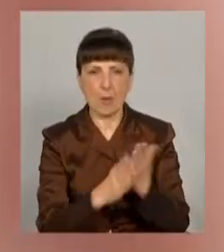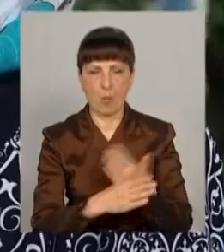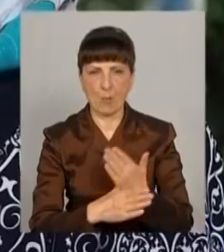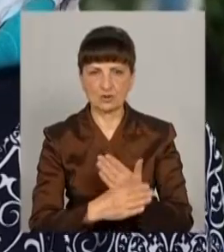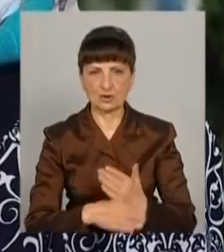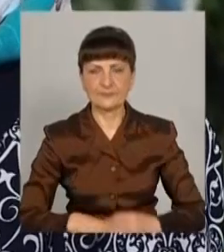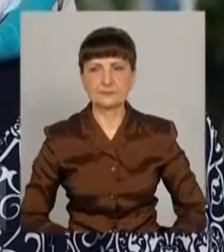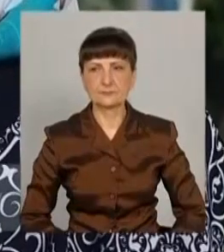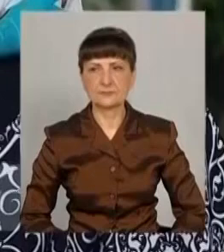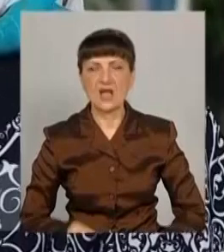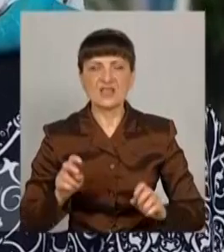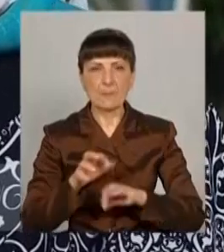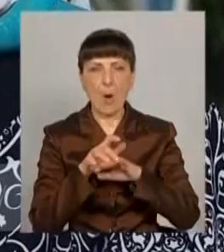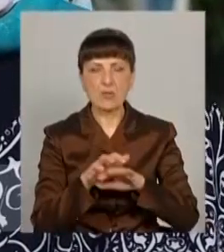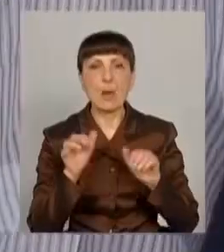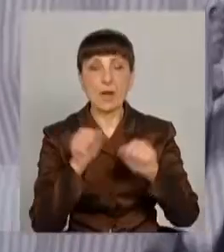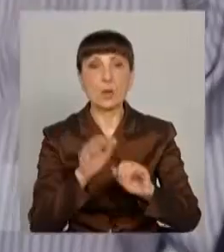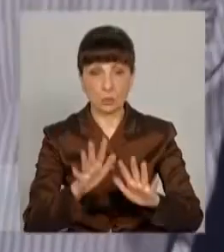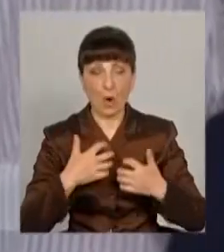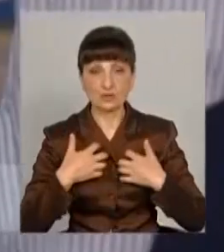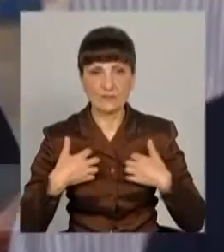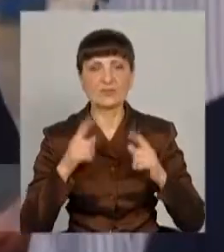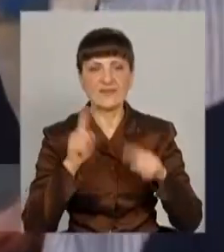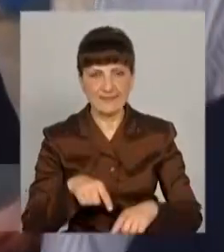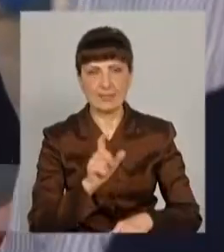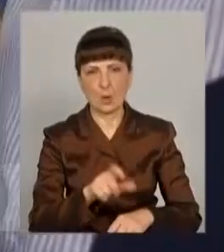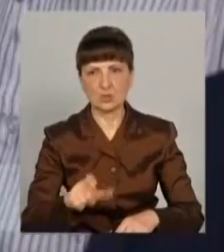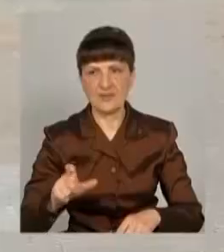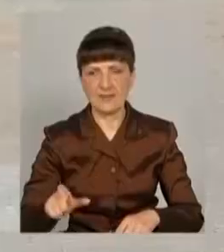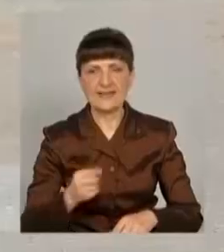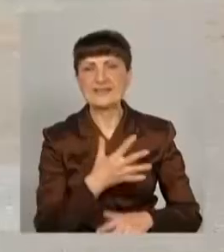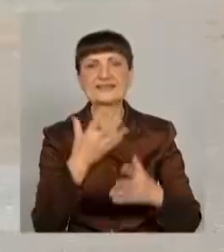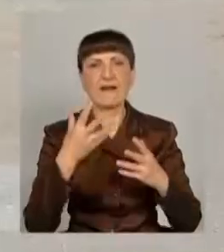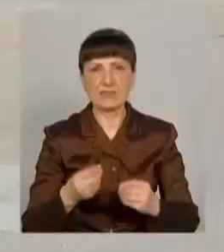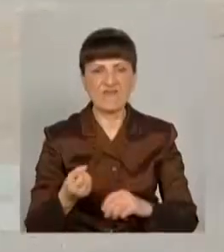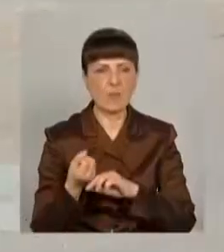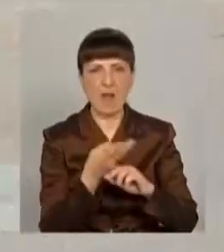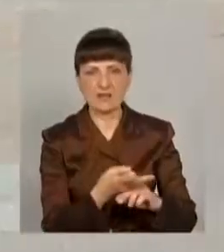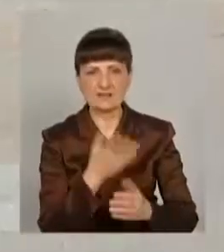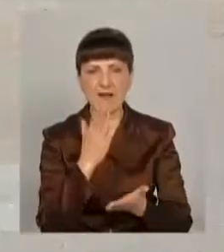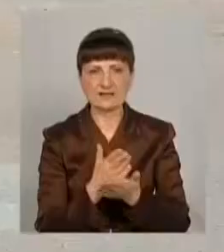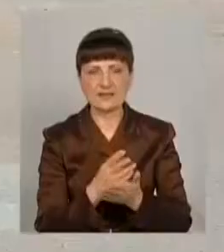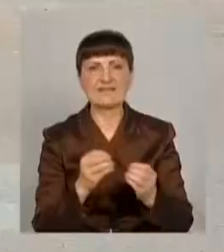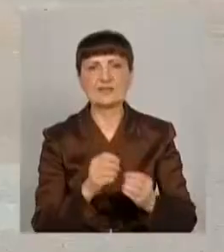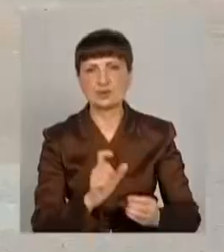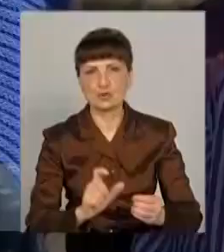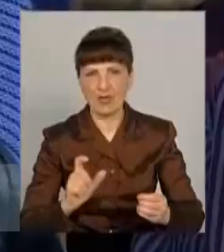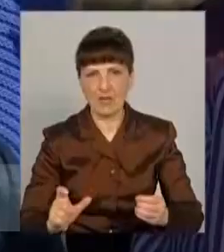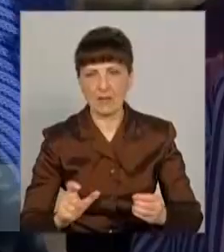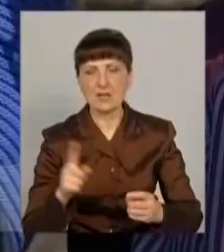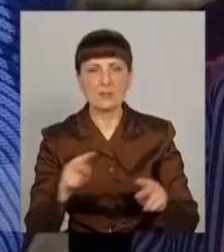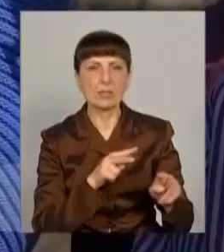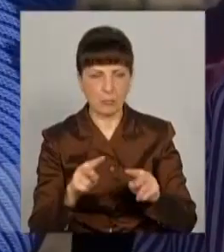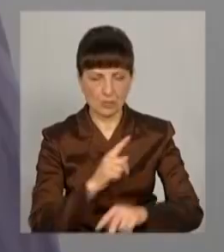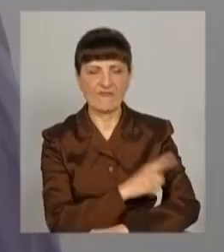помощью нападают листоногие не только на животных Но и на людей несколько дней на больничной койке оказались 10 человек за ними